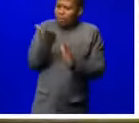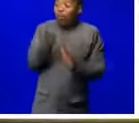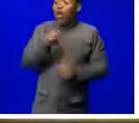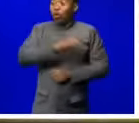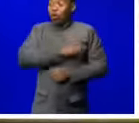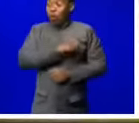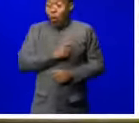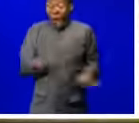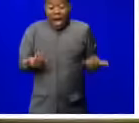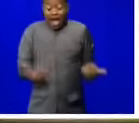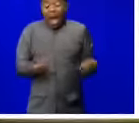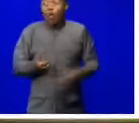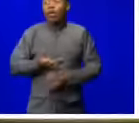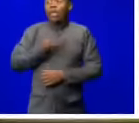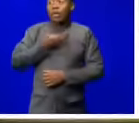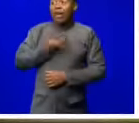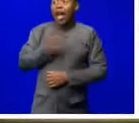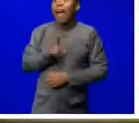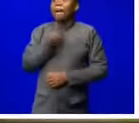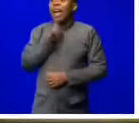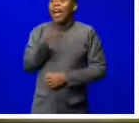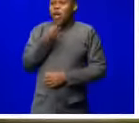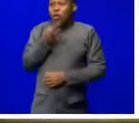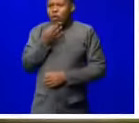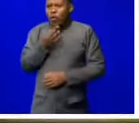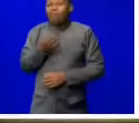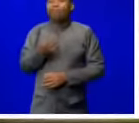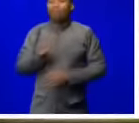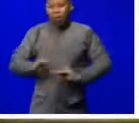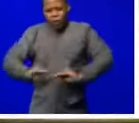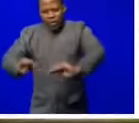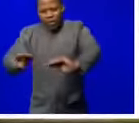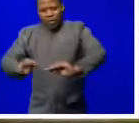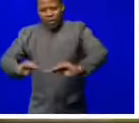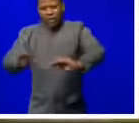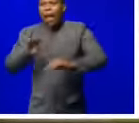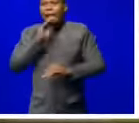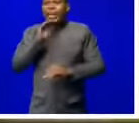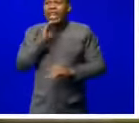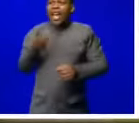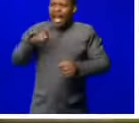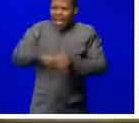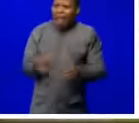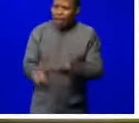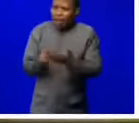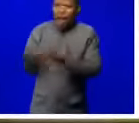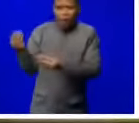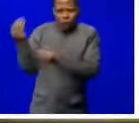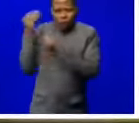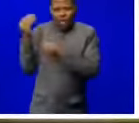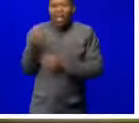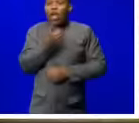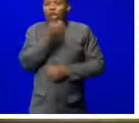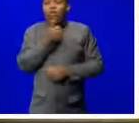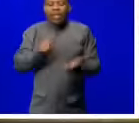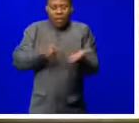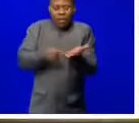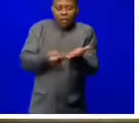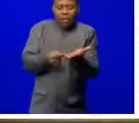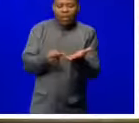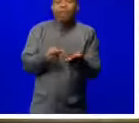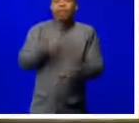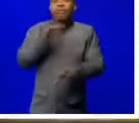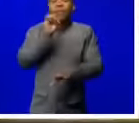te technology but ke sinifundisile phela nini sekumele nibe seniyasisita nibantu babethu ukuthi senda kanjani ukuze